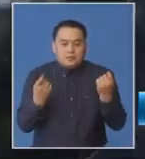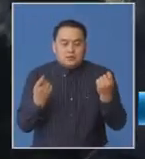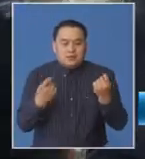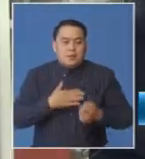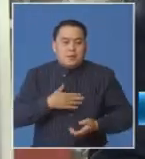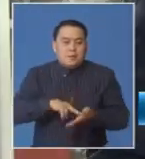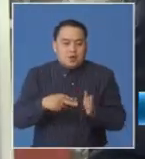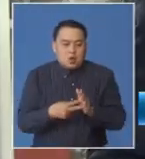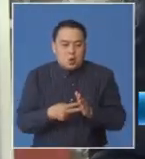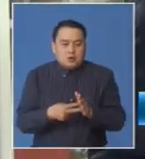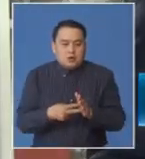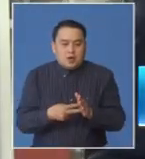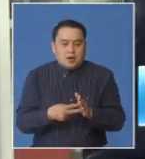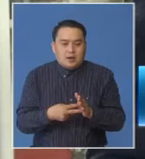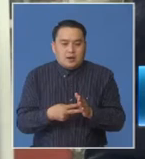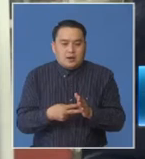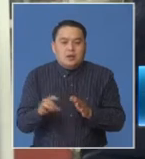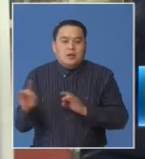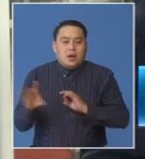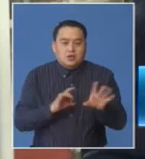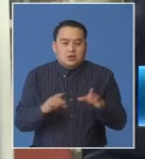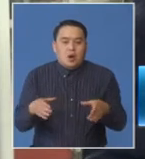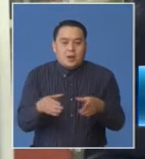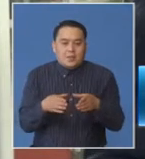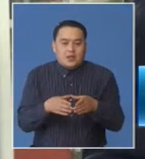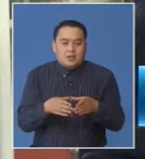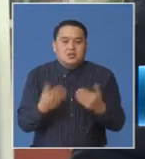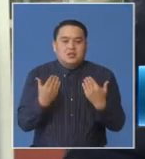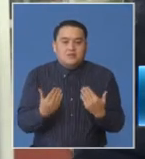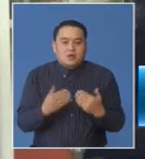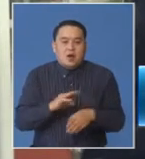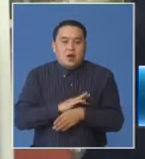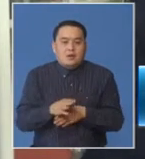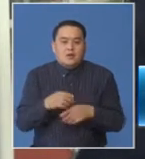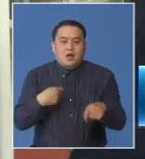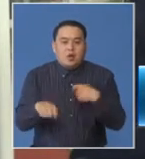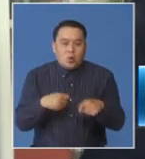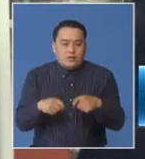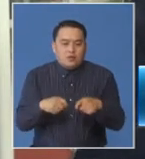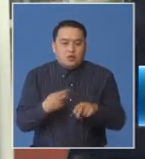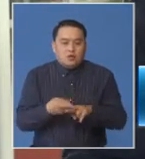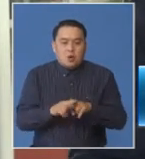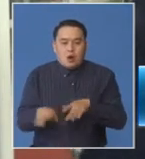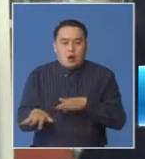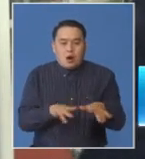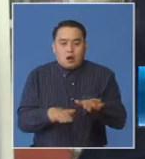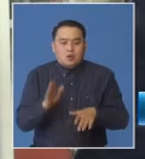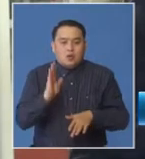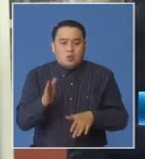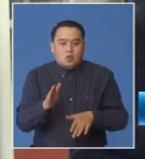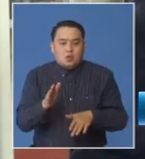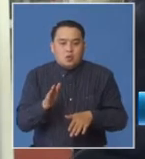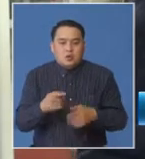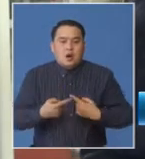Мы планируем провести широкомасштабную разъяснительную кампанию. Сегодня мы охватили торговые дома. Такую же акцию в ближайшие дни